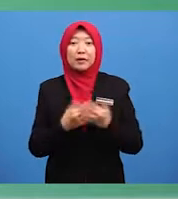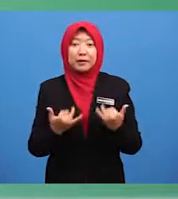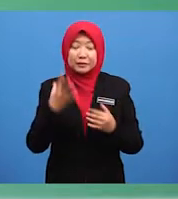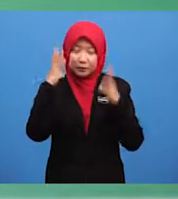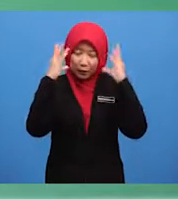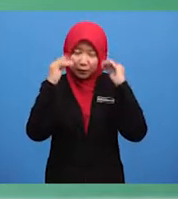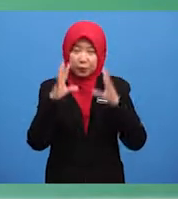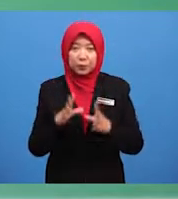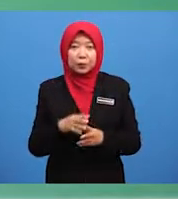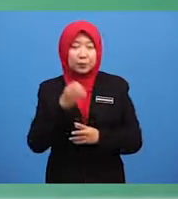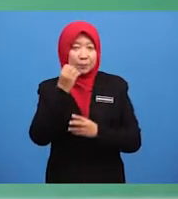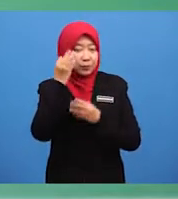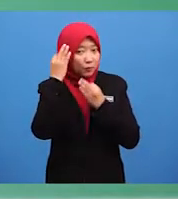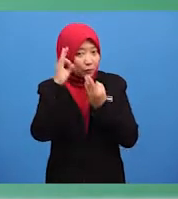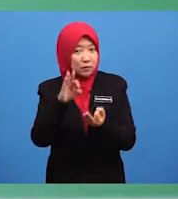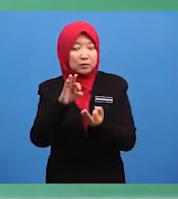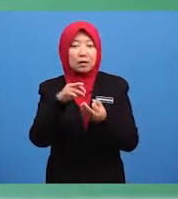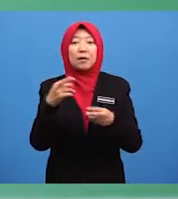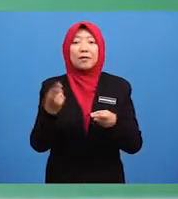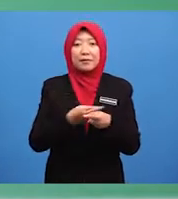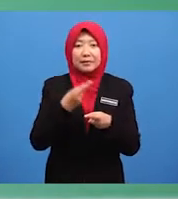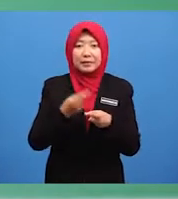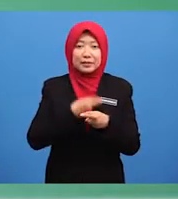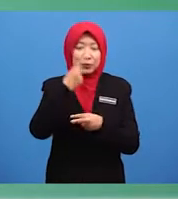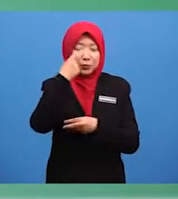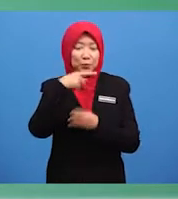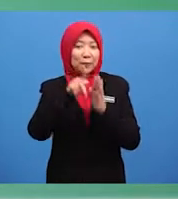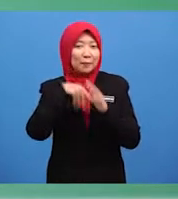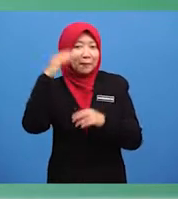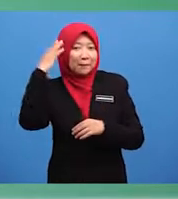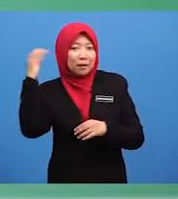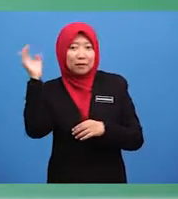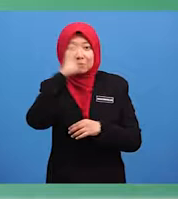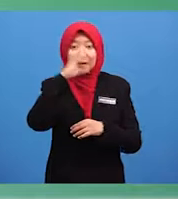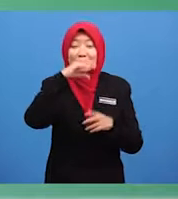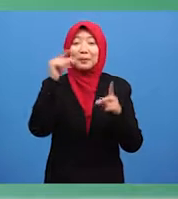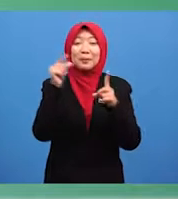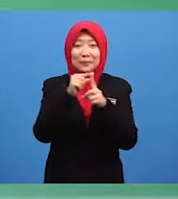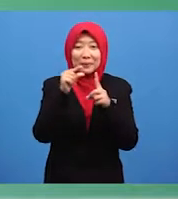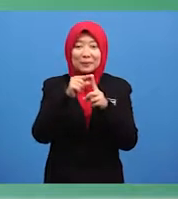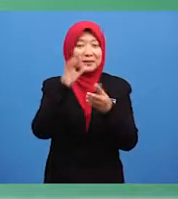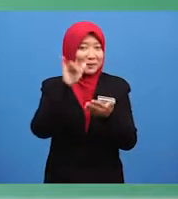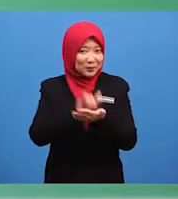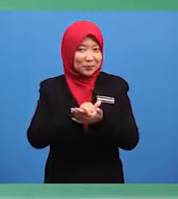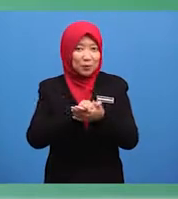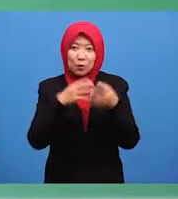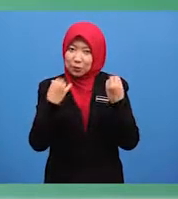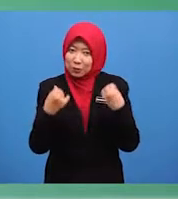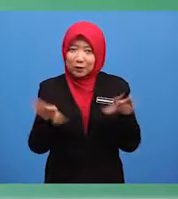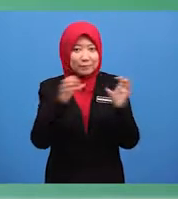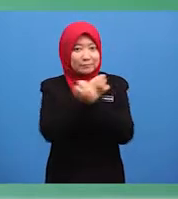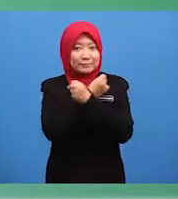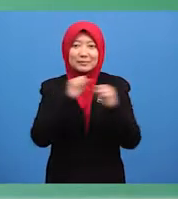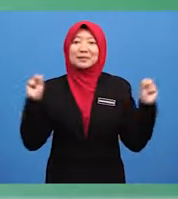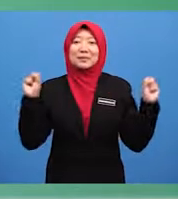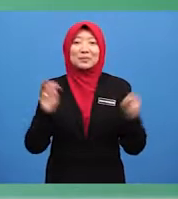akan paparkan fakta ringkas sebagai pembayang untuk murid mencari perkataan tersebut. Sudahkah